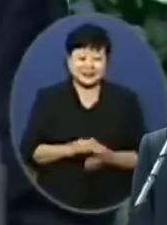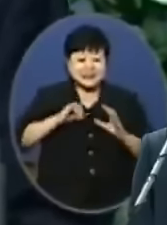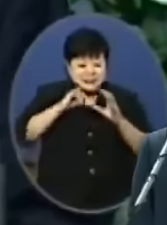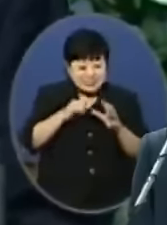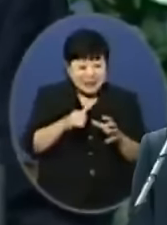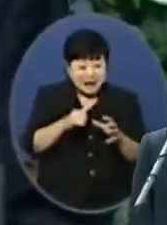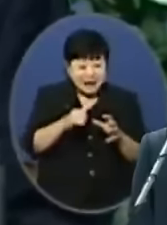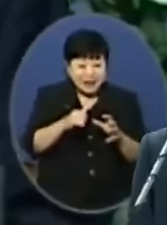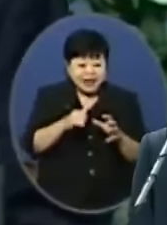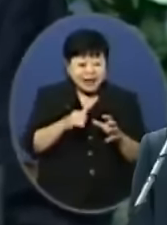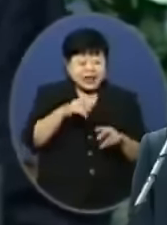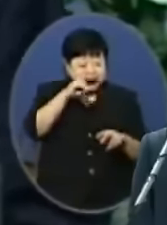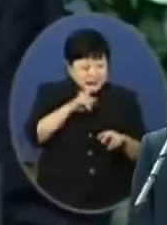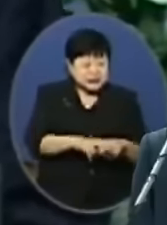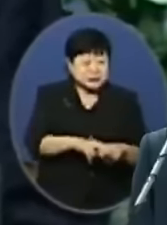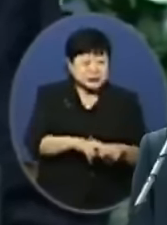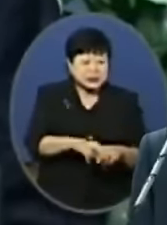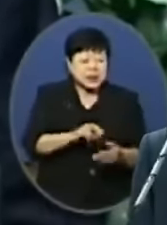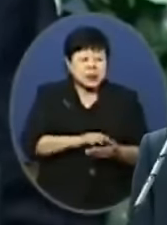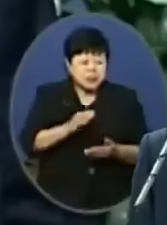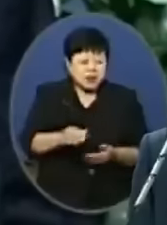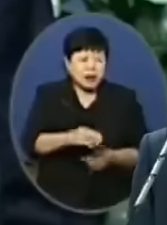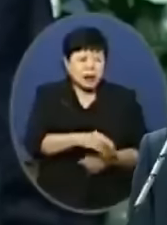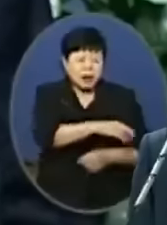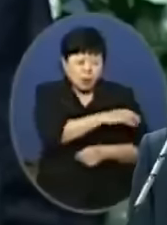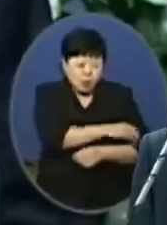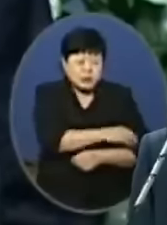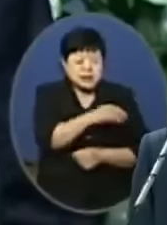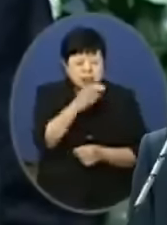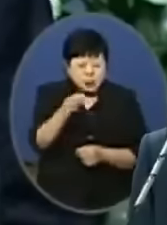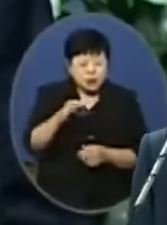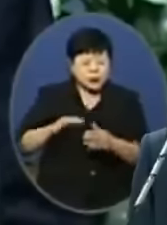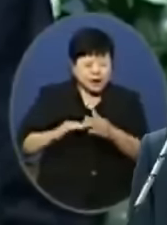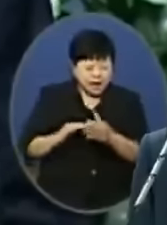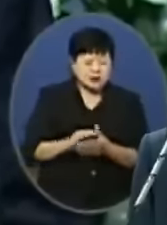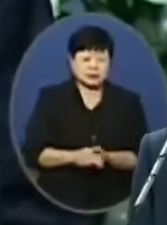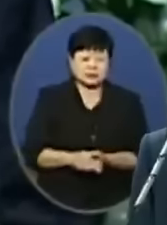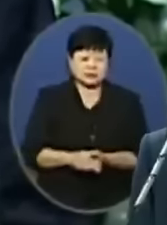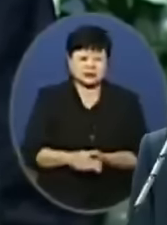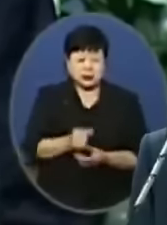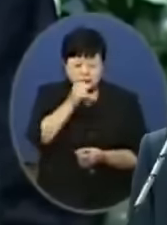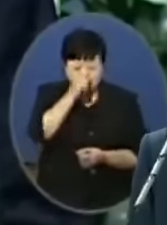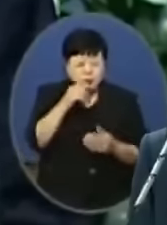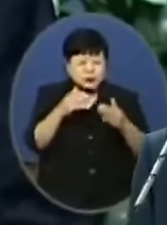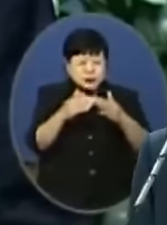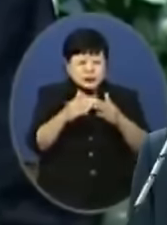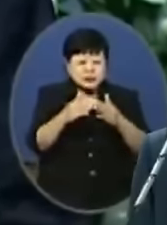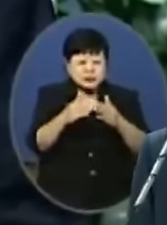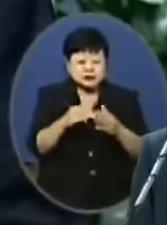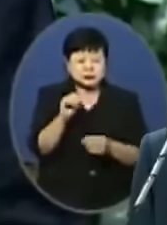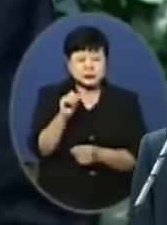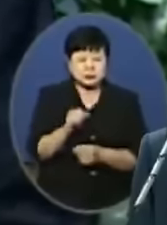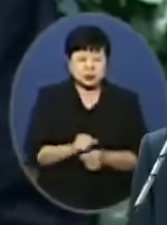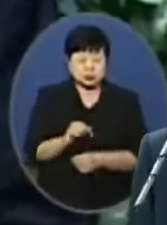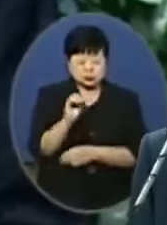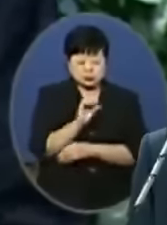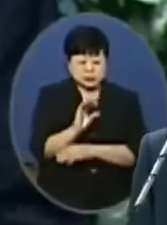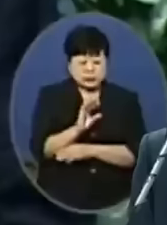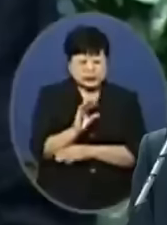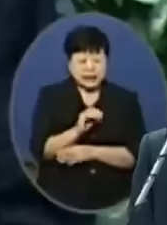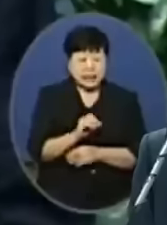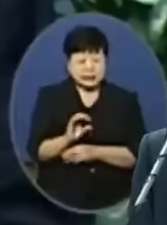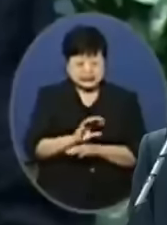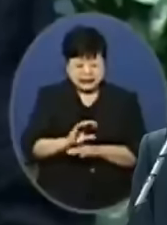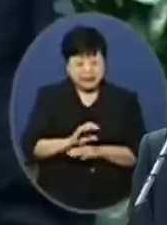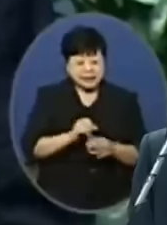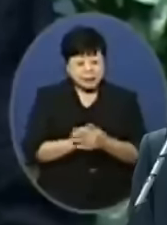세상 지위 명예 권세 돈 가정 좋은 집 좋은 자동차 이런 것 때문에